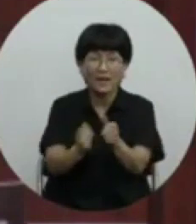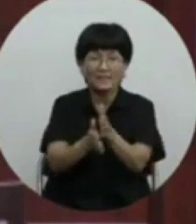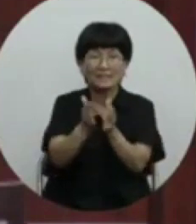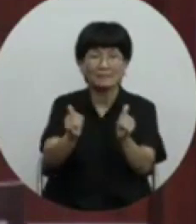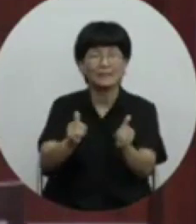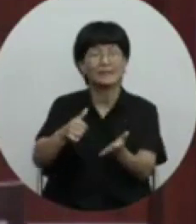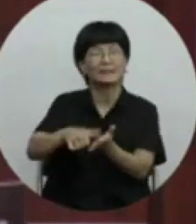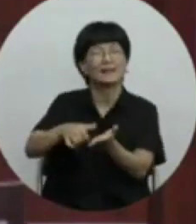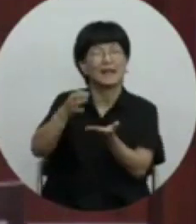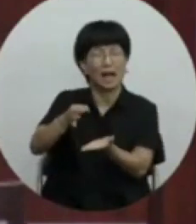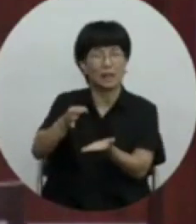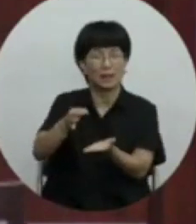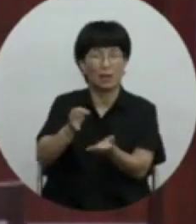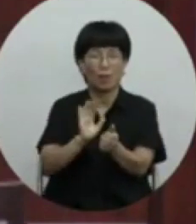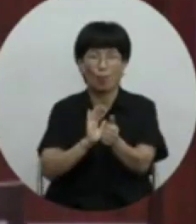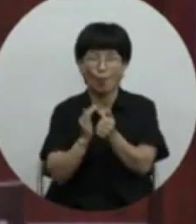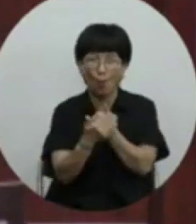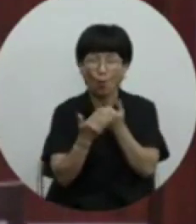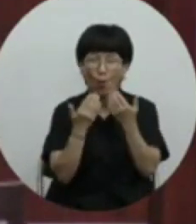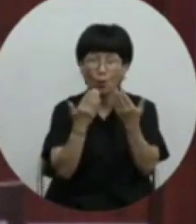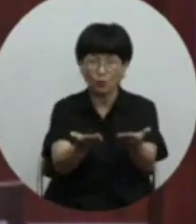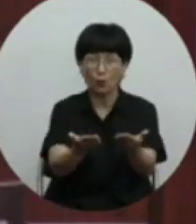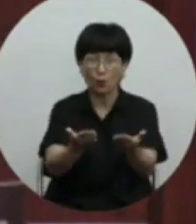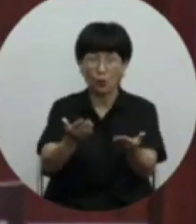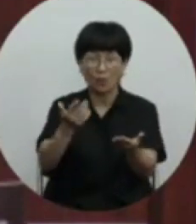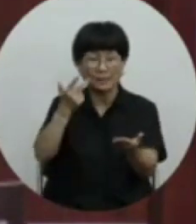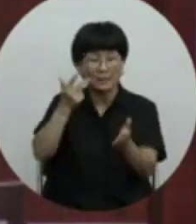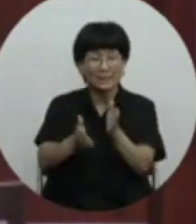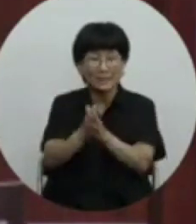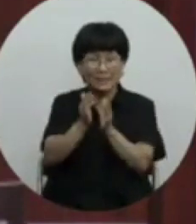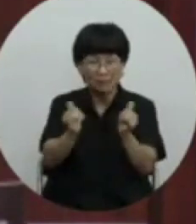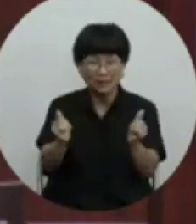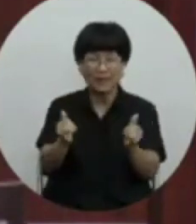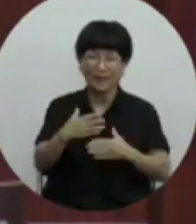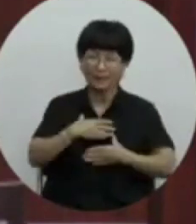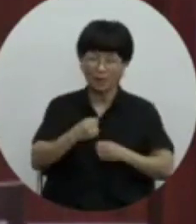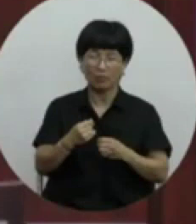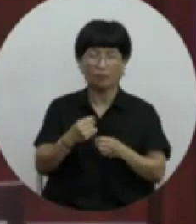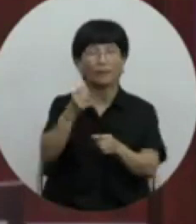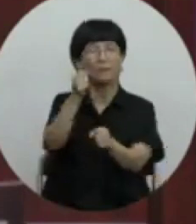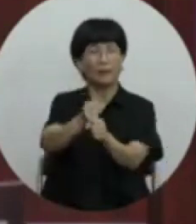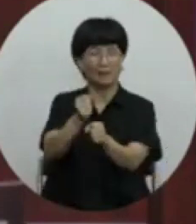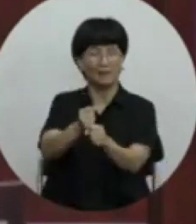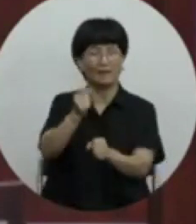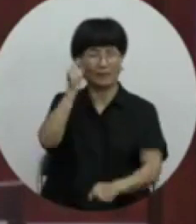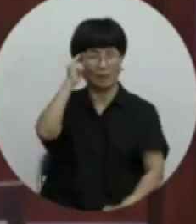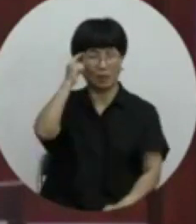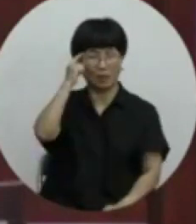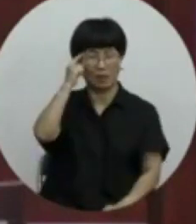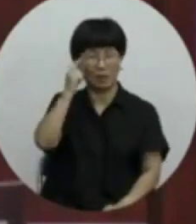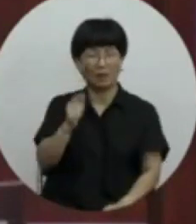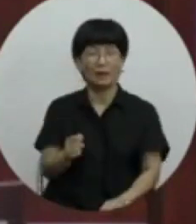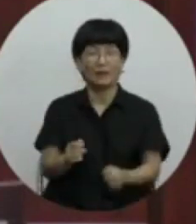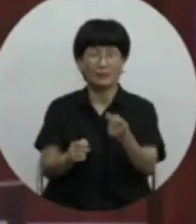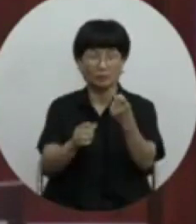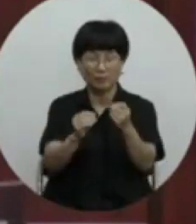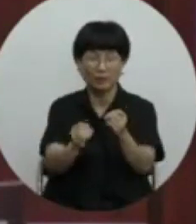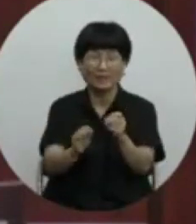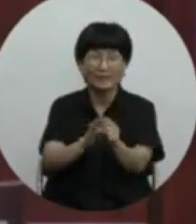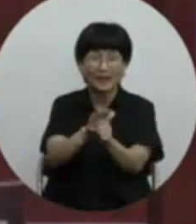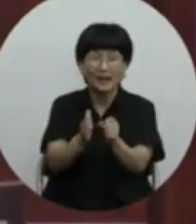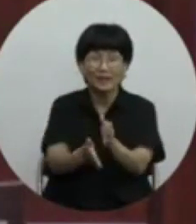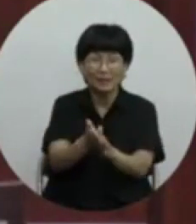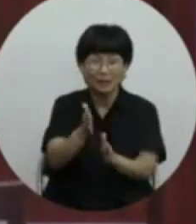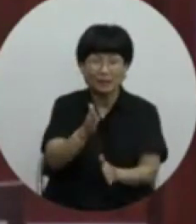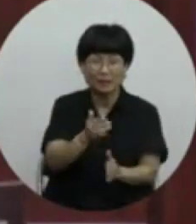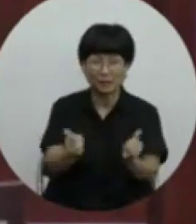보호하고 시민이 안전한 여주시를 만들어 가겠습니다. 사랑하는 12만 여주시민 여러분,